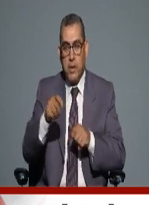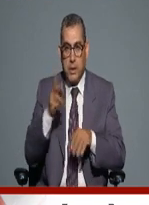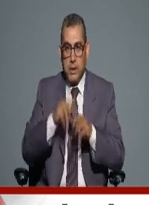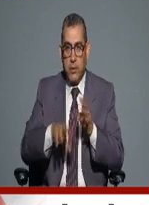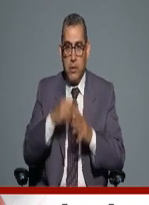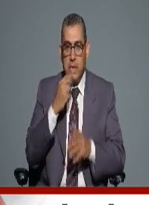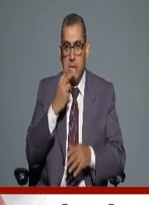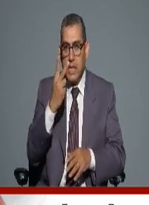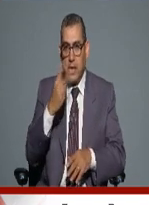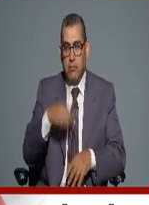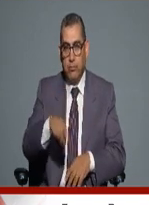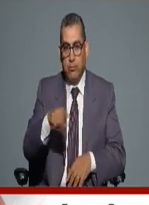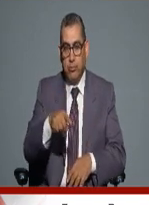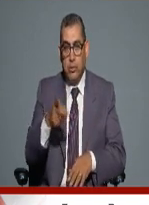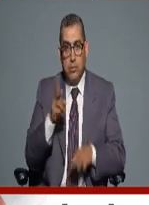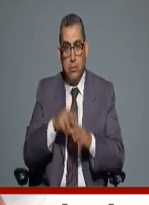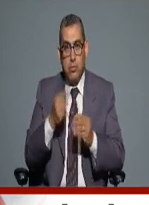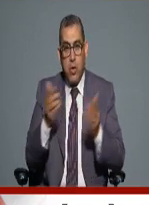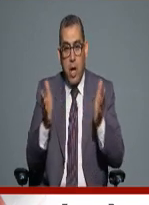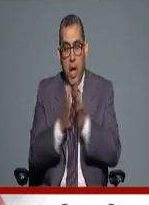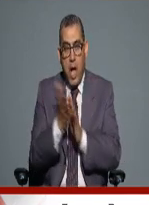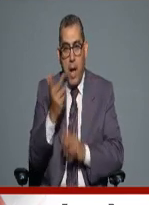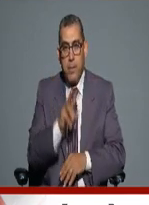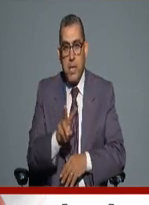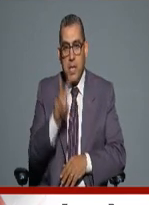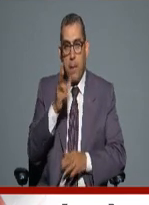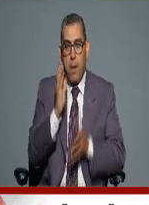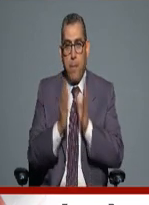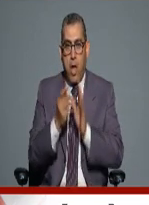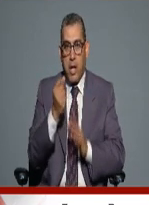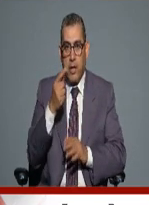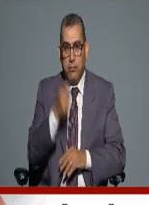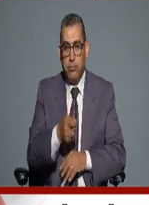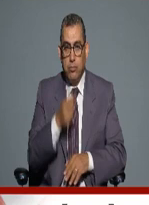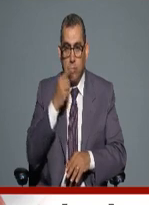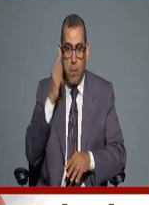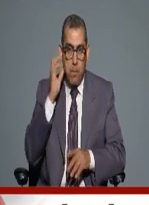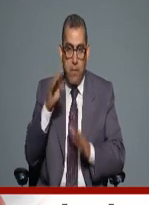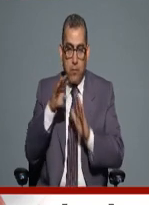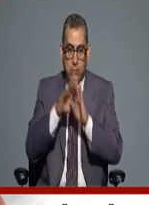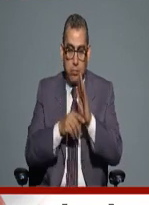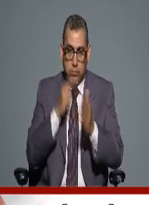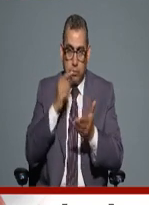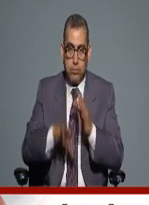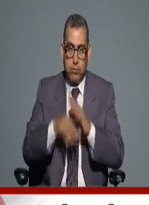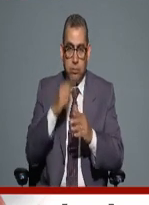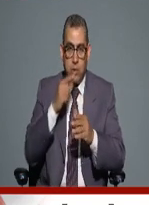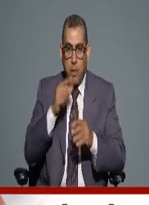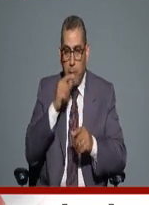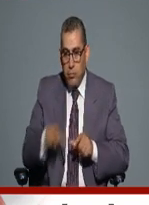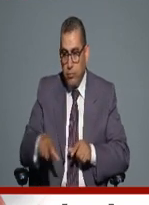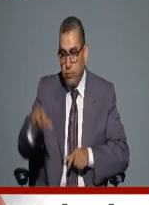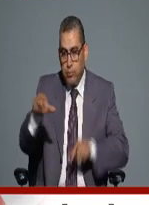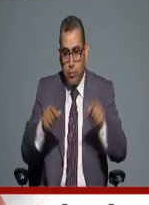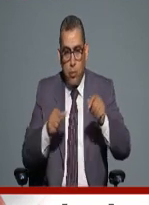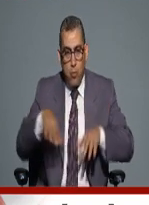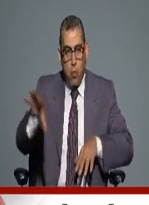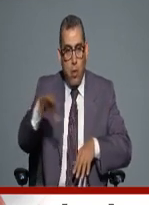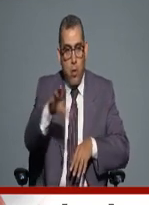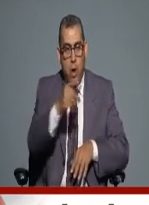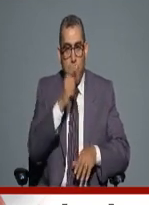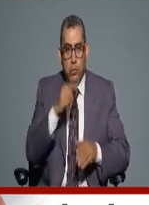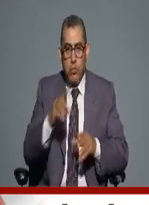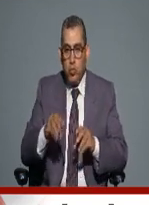السنتين القادمتين بتكلفة 7 مليار جنيه. بنقوم بتقييم كل ترعة على حدة، الترعة على حسب نوع